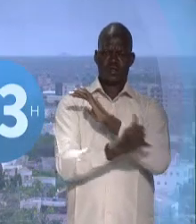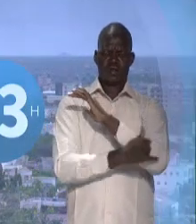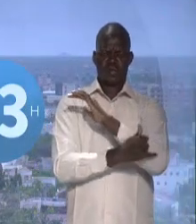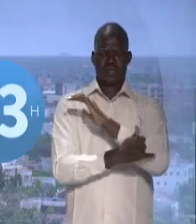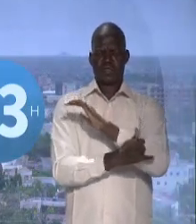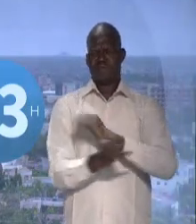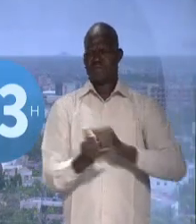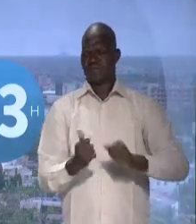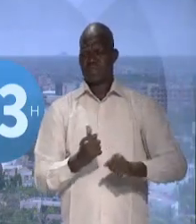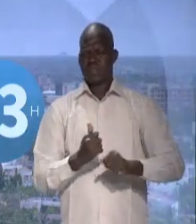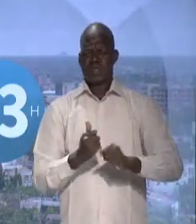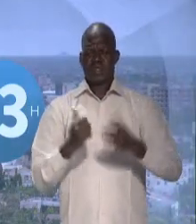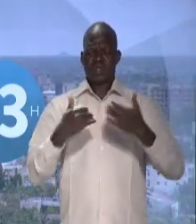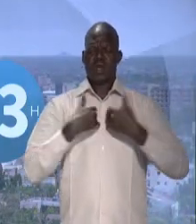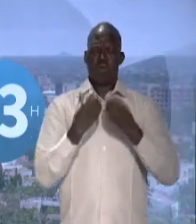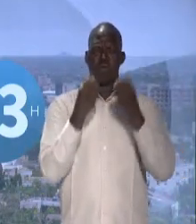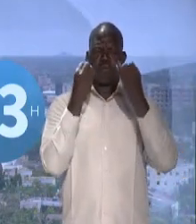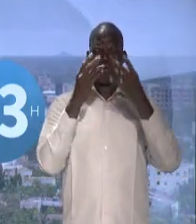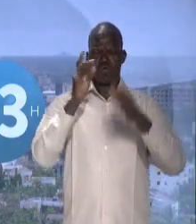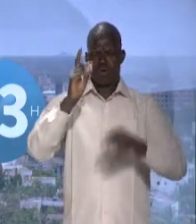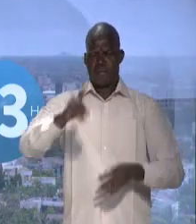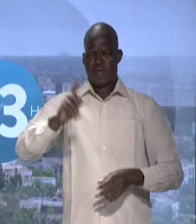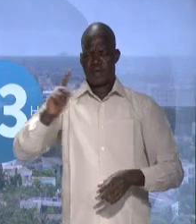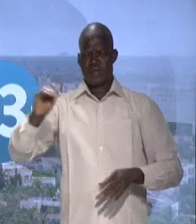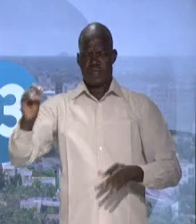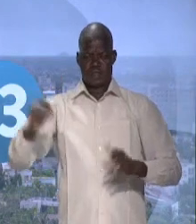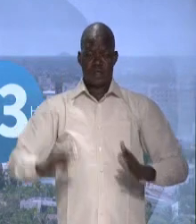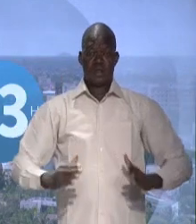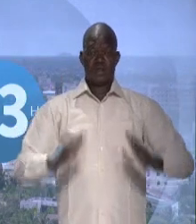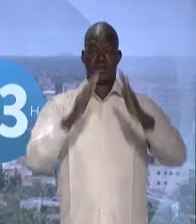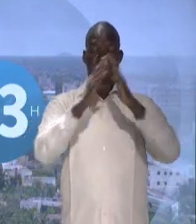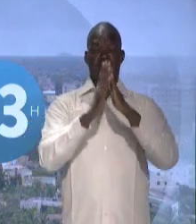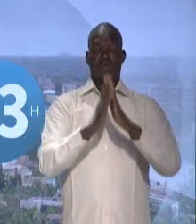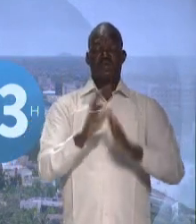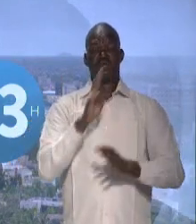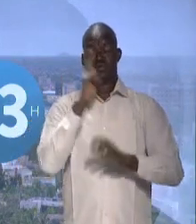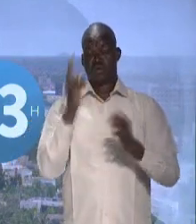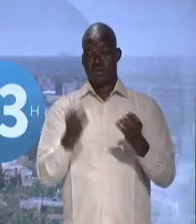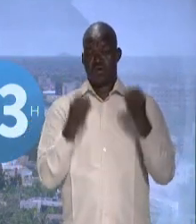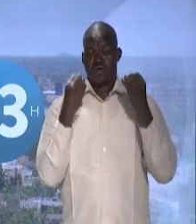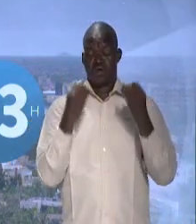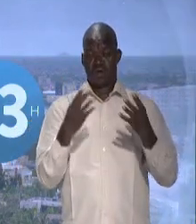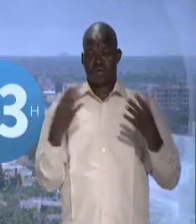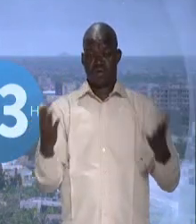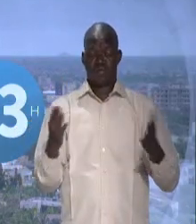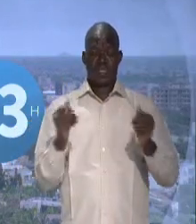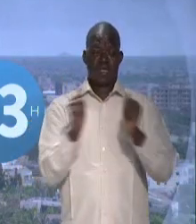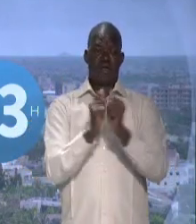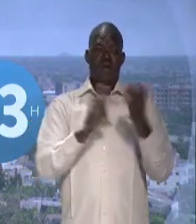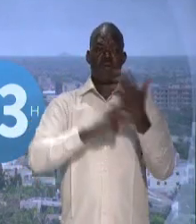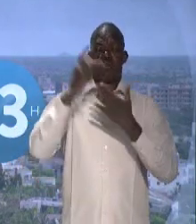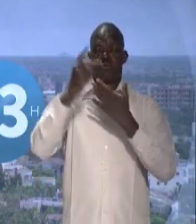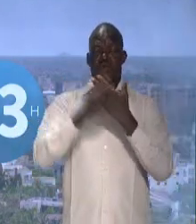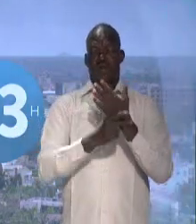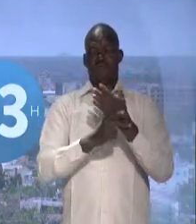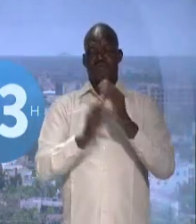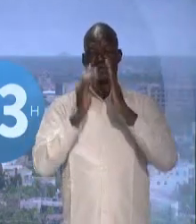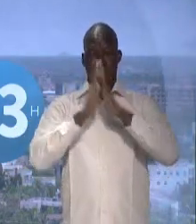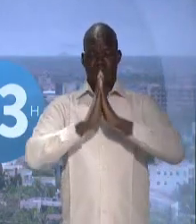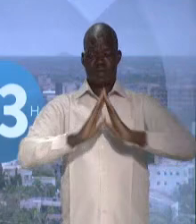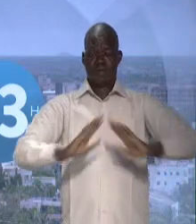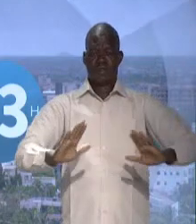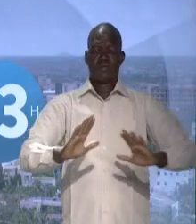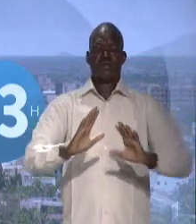beaucoup de déplacés, donc le défi et le besoin sont énormes. Et avec le programme de stabilisation, on essaie